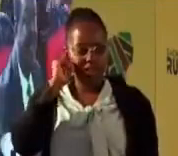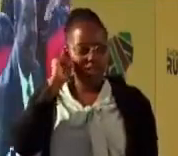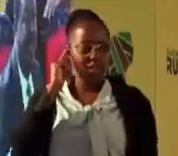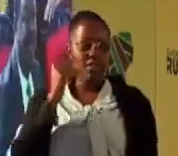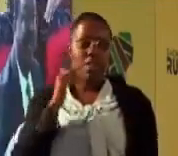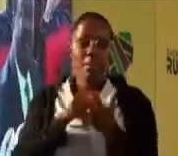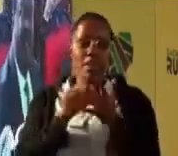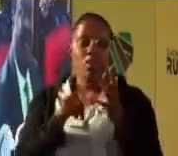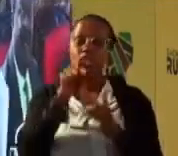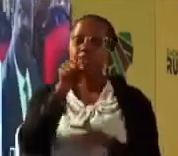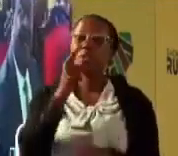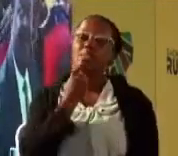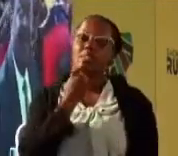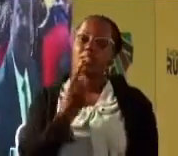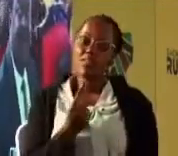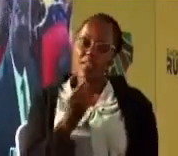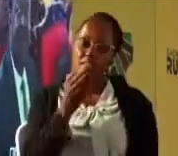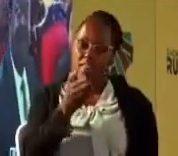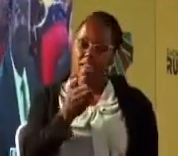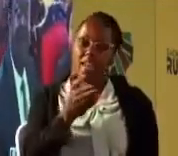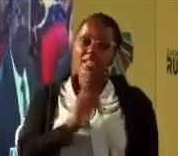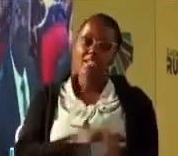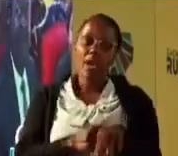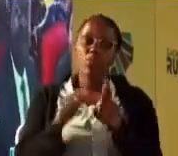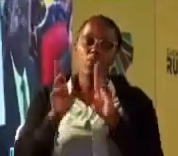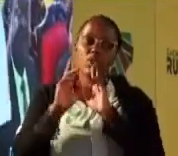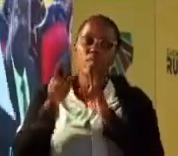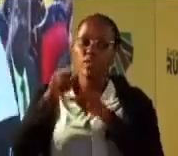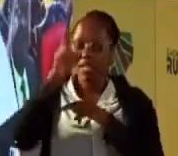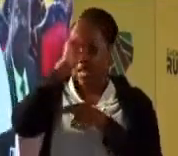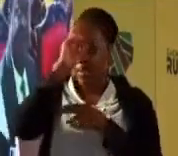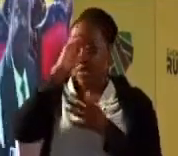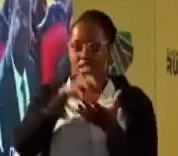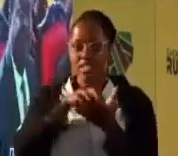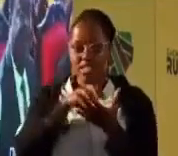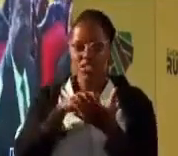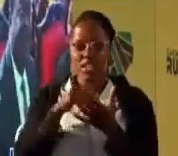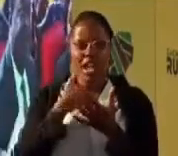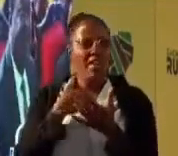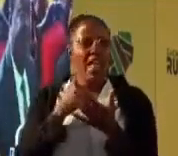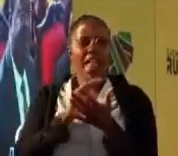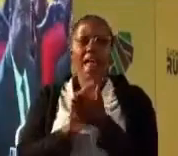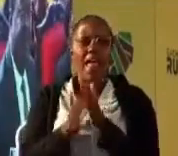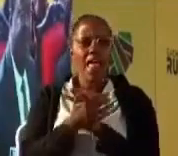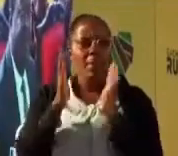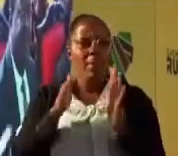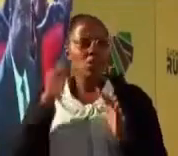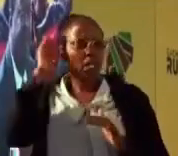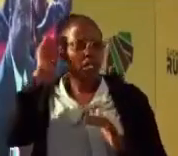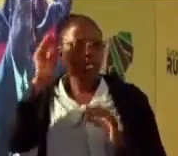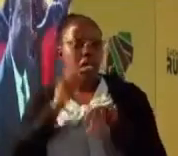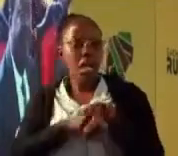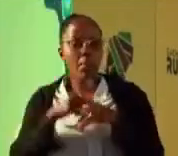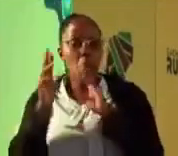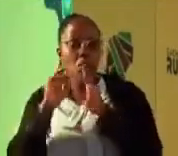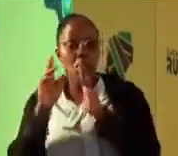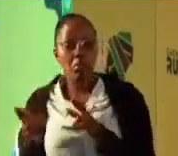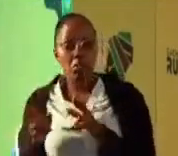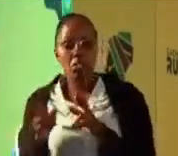Yaani ulikuwa unasema pale kwa report desk ya polisi hakuna mwenye anakusikia. Ukienda kupiga